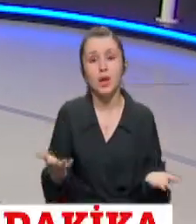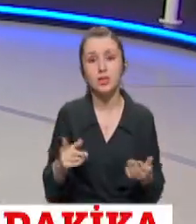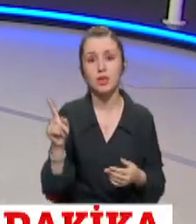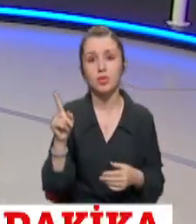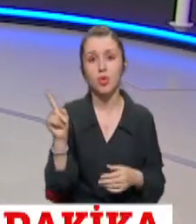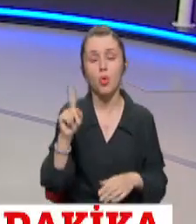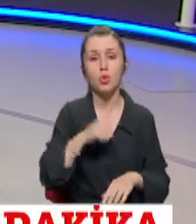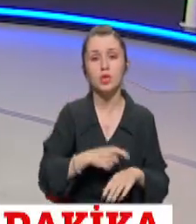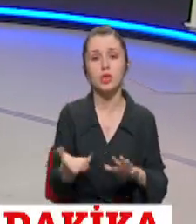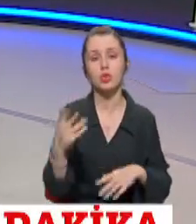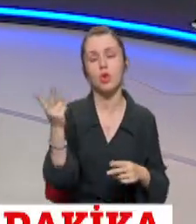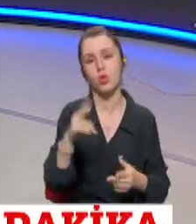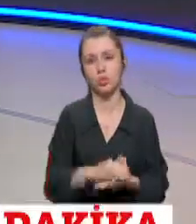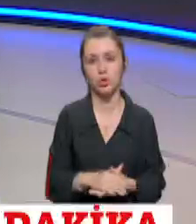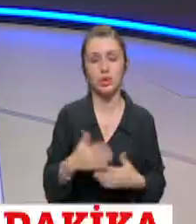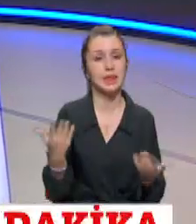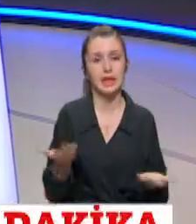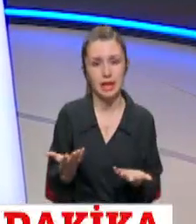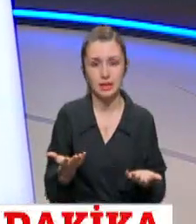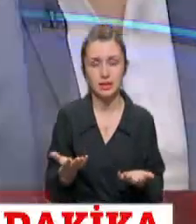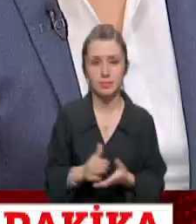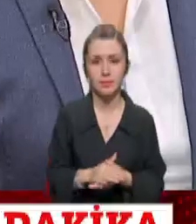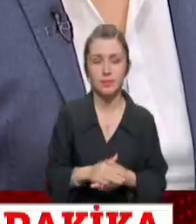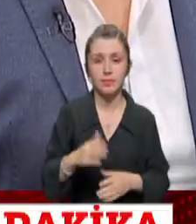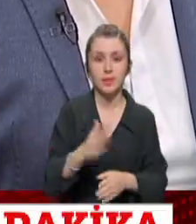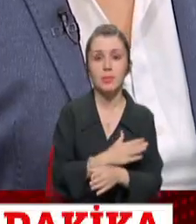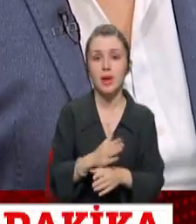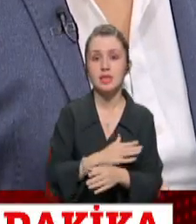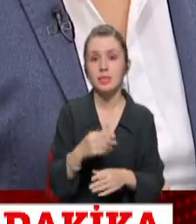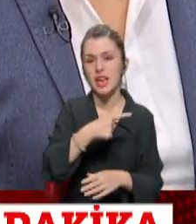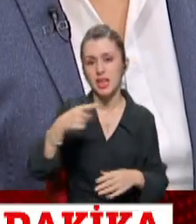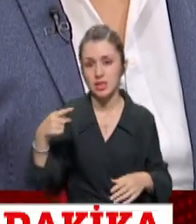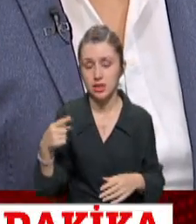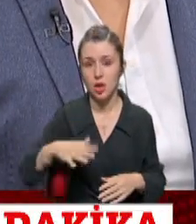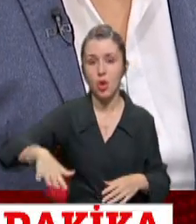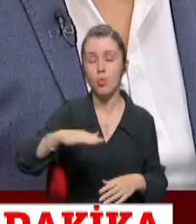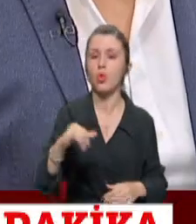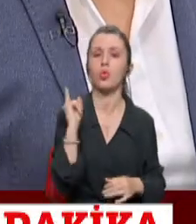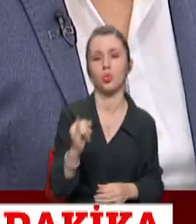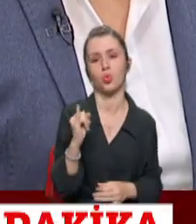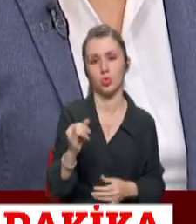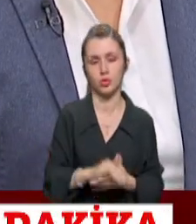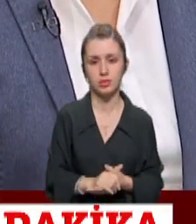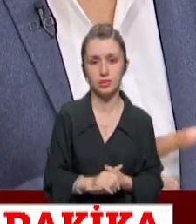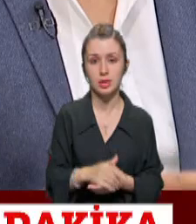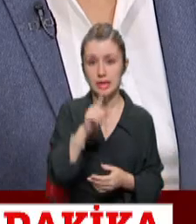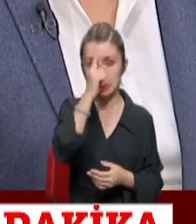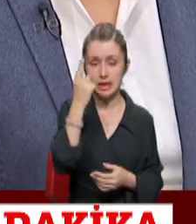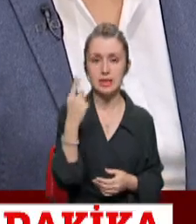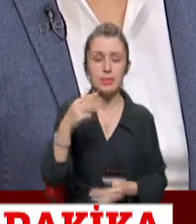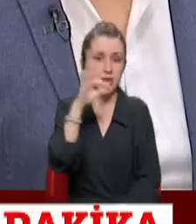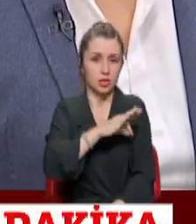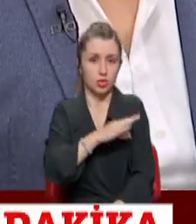10 saat sonra kaybettik onu. Öyle. Neden? Tıbbi ekipman yetersizliğinden. Bölge o kadar kötü durumdaydı. Sadece bir